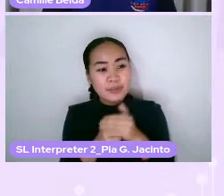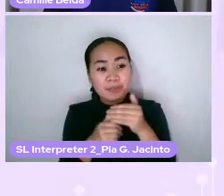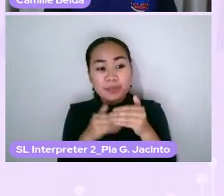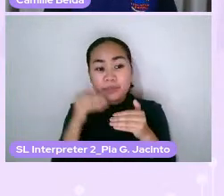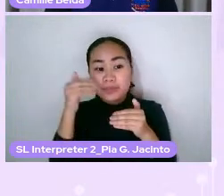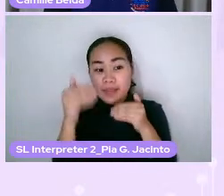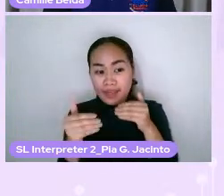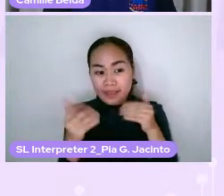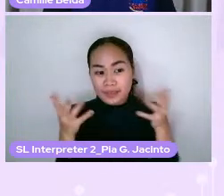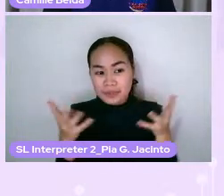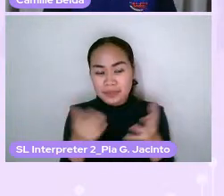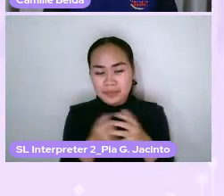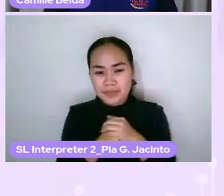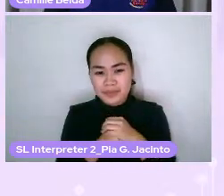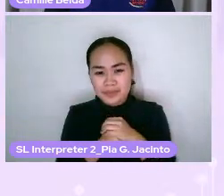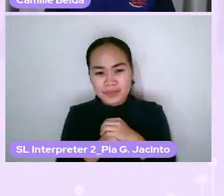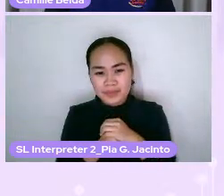item.